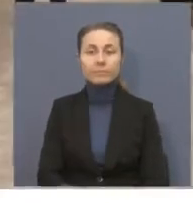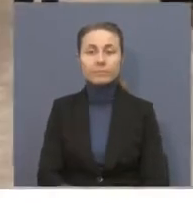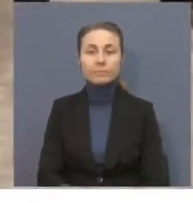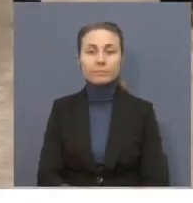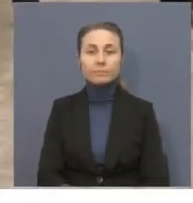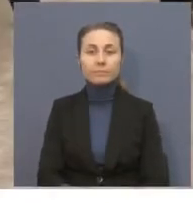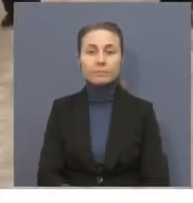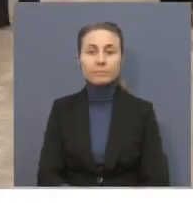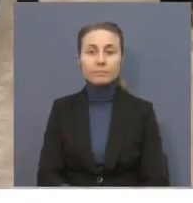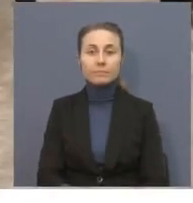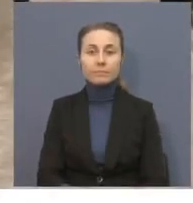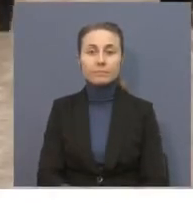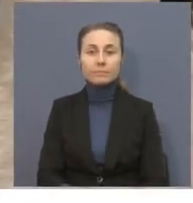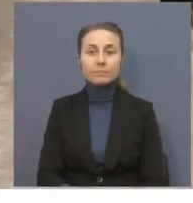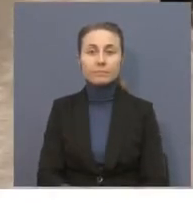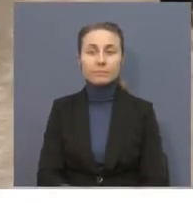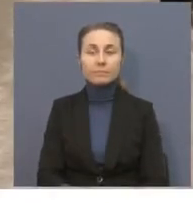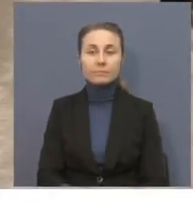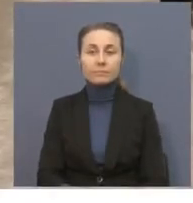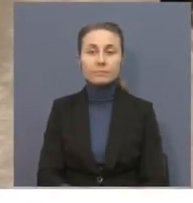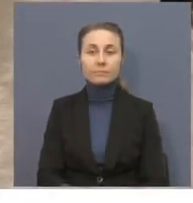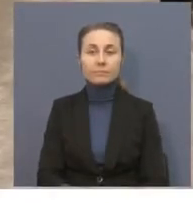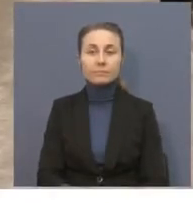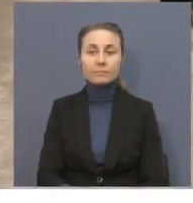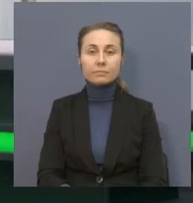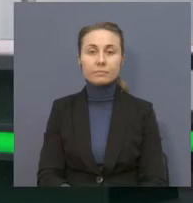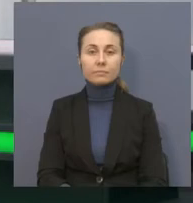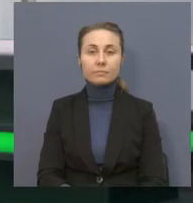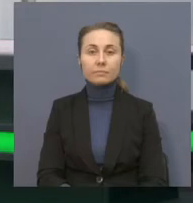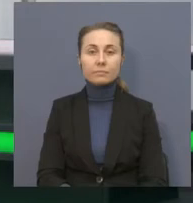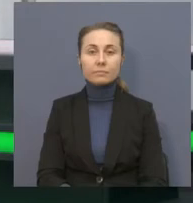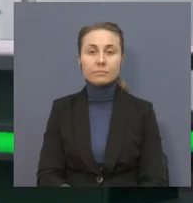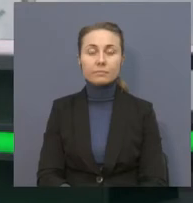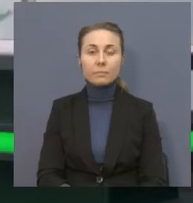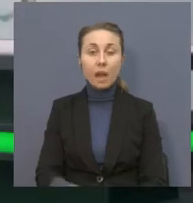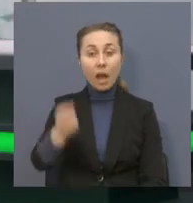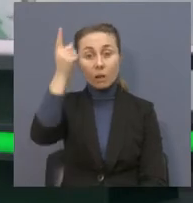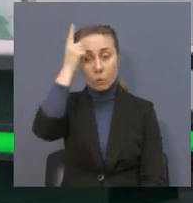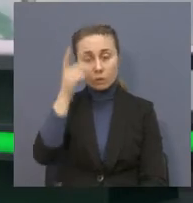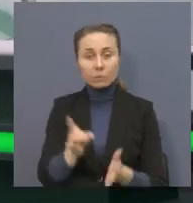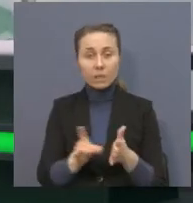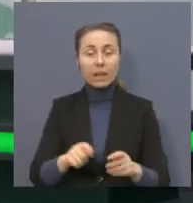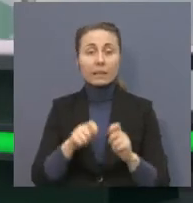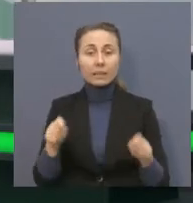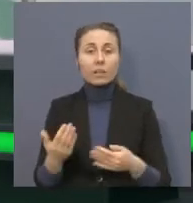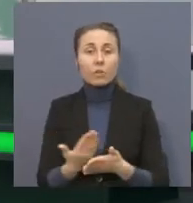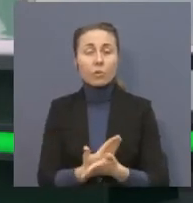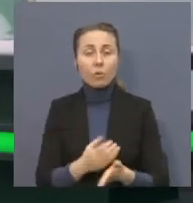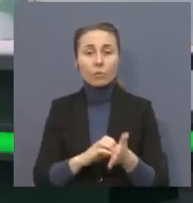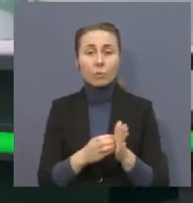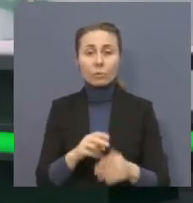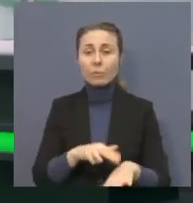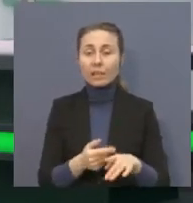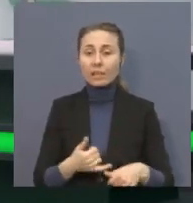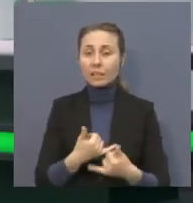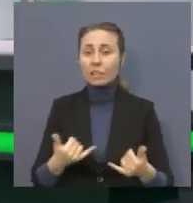Атакишева, Азамат Бикмагамбетов, Жамбыл Балтаев, Кокшияк Парад. В Окольском районе открыт новый пункт полиции для